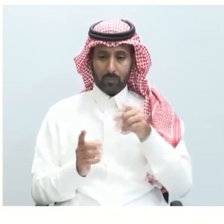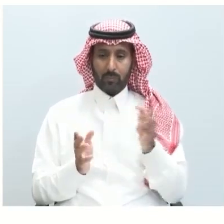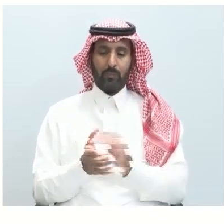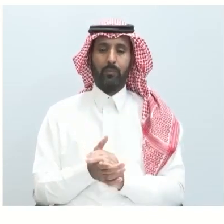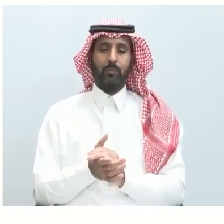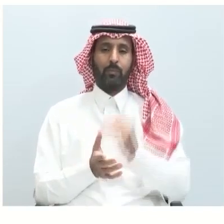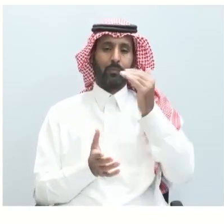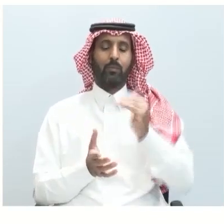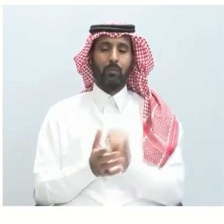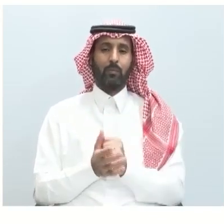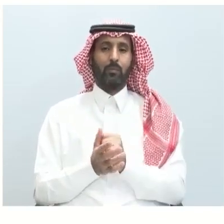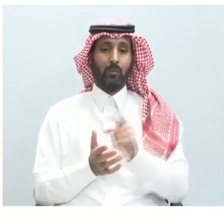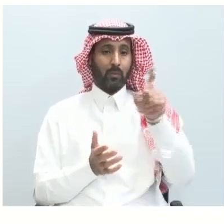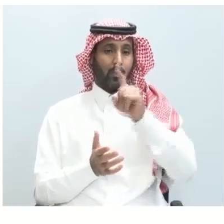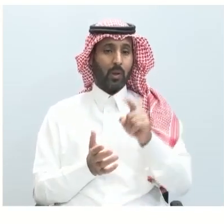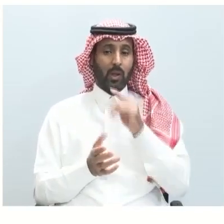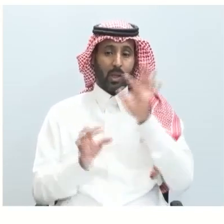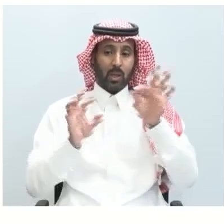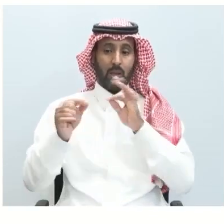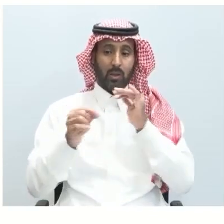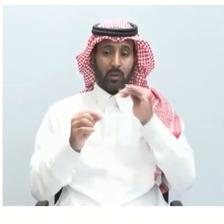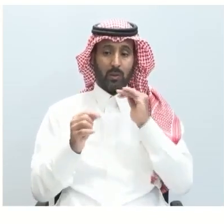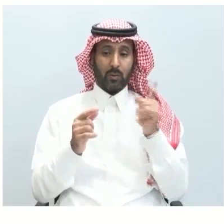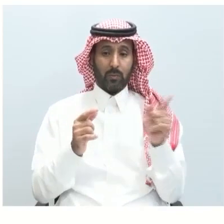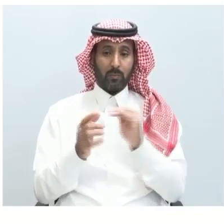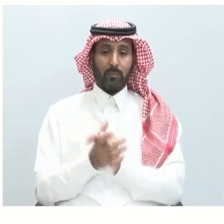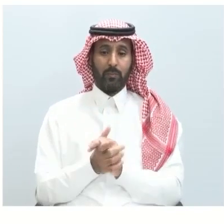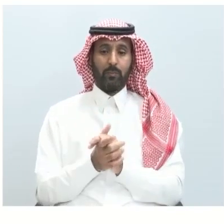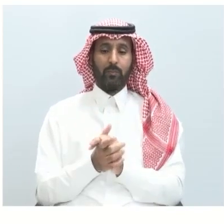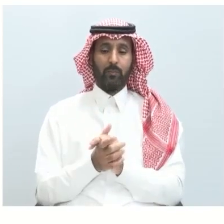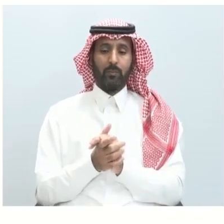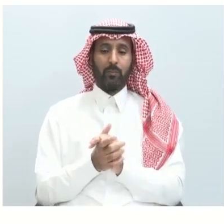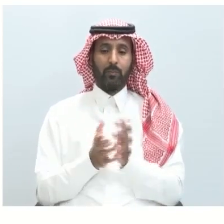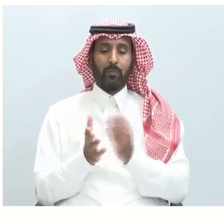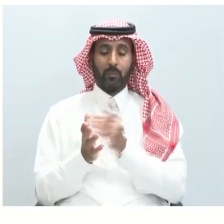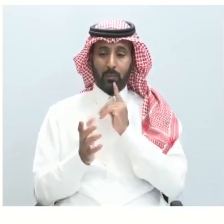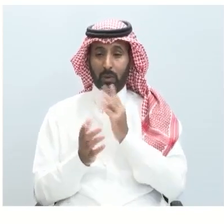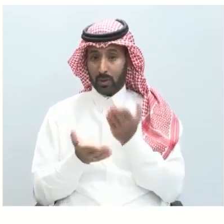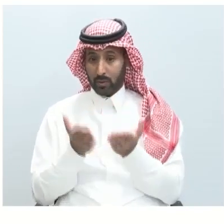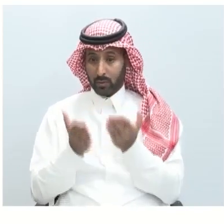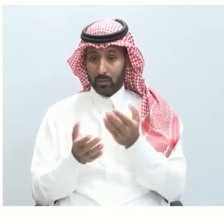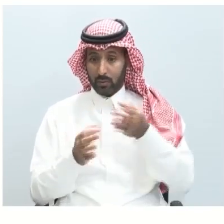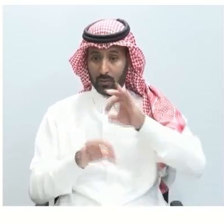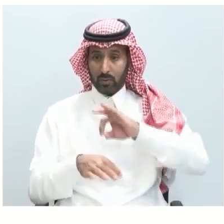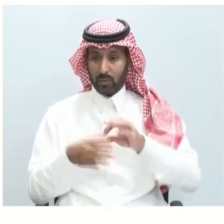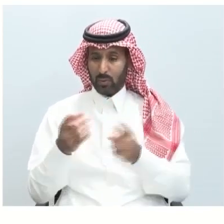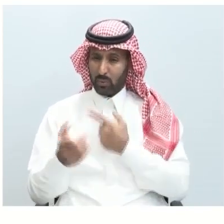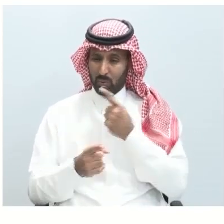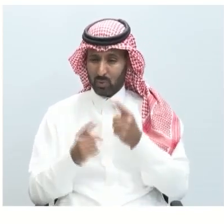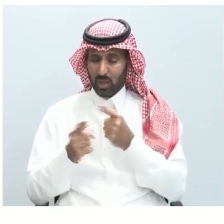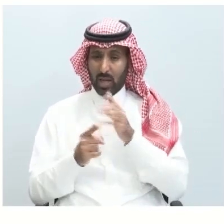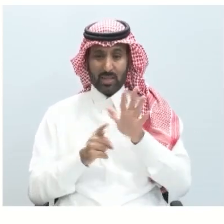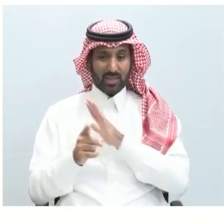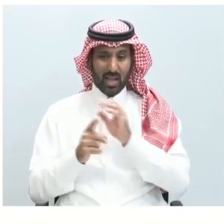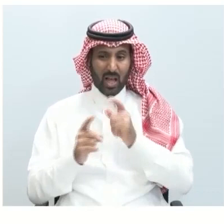خاطئه هنا السؤال اختر الاجابه الصحيحه للعبارات التاليه عند الاتزان الكيميائي تكون سرعه التفاعل الامامي